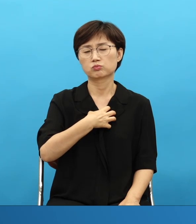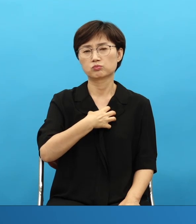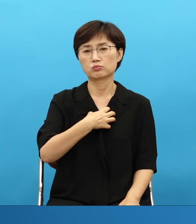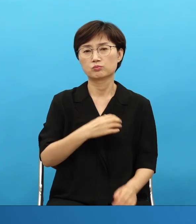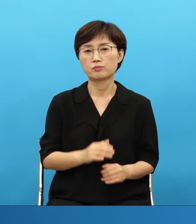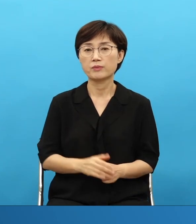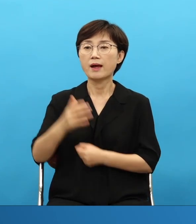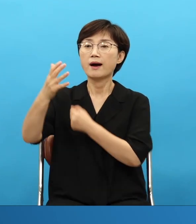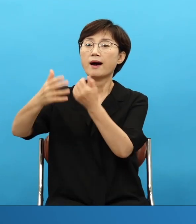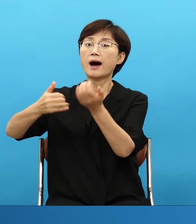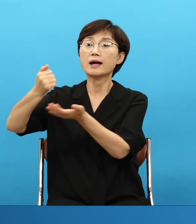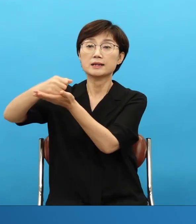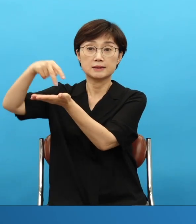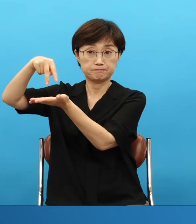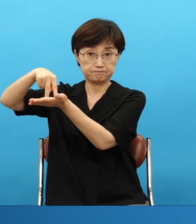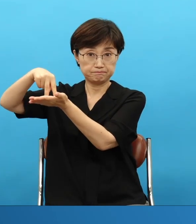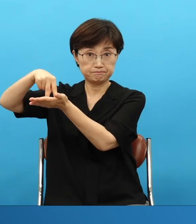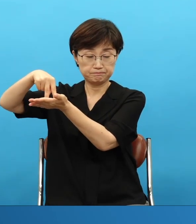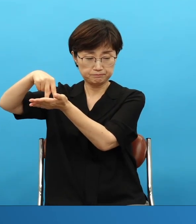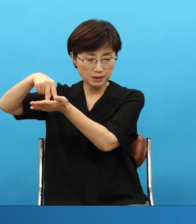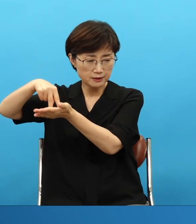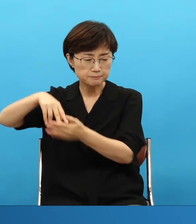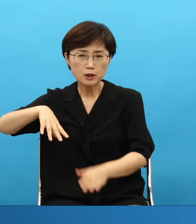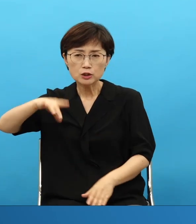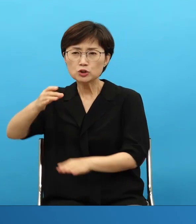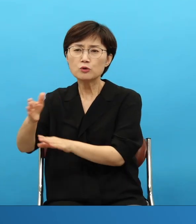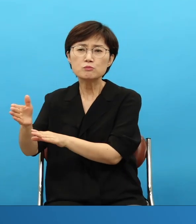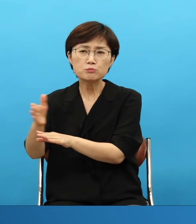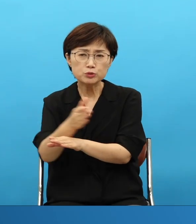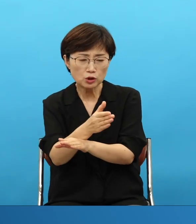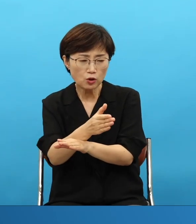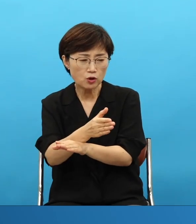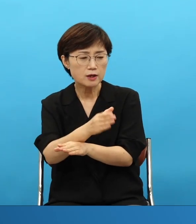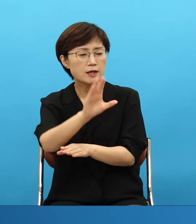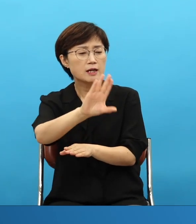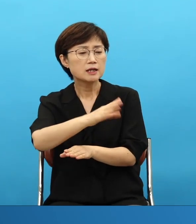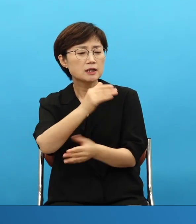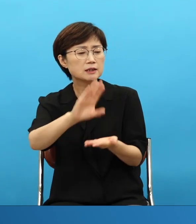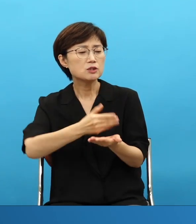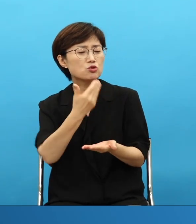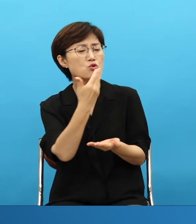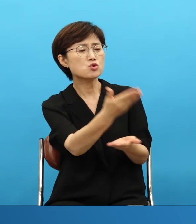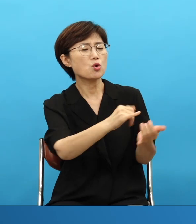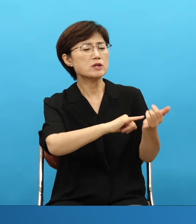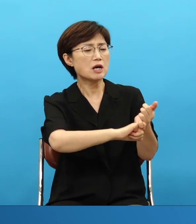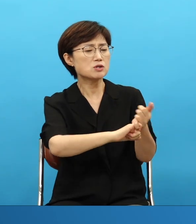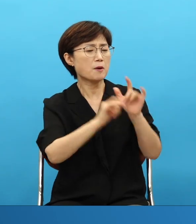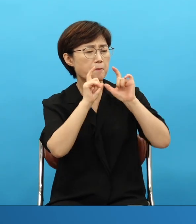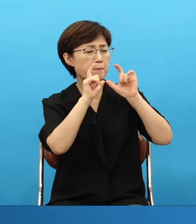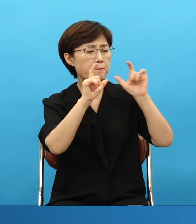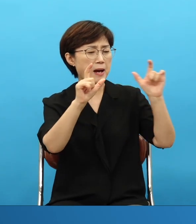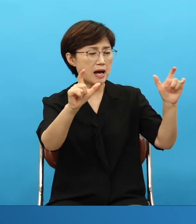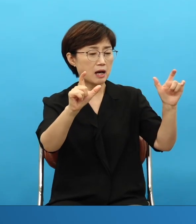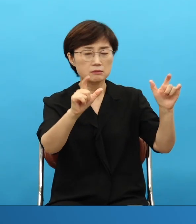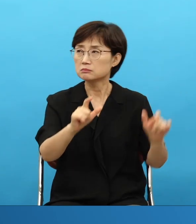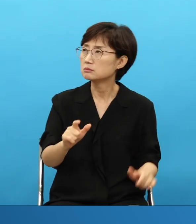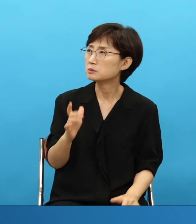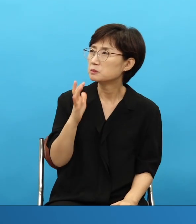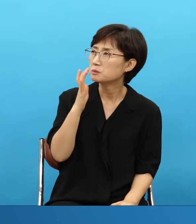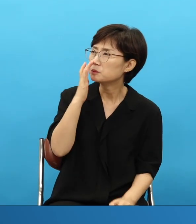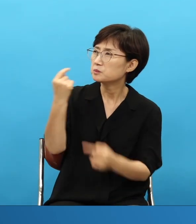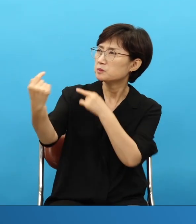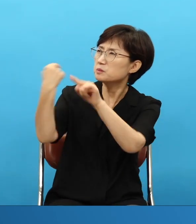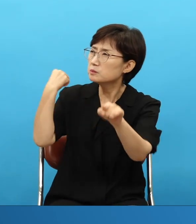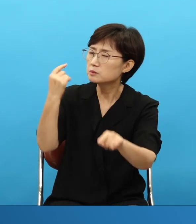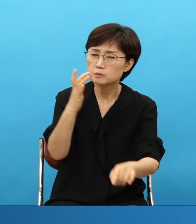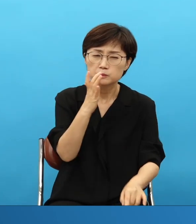하나님이 오랫동안 처음부터 그리스도를 약속했는데 왜 했는지도 몰라요. God has promised Jesus Christ for a very long time.